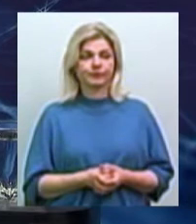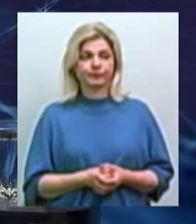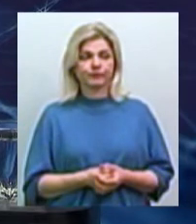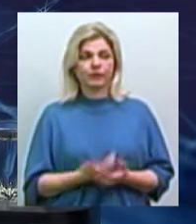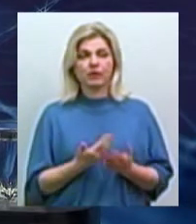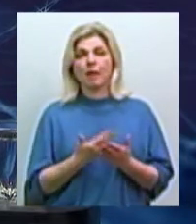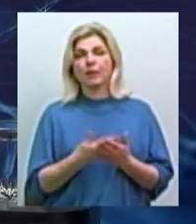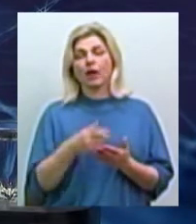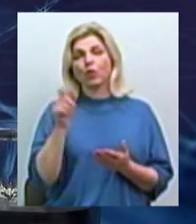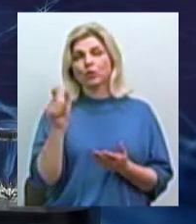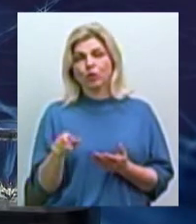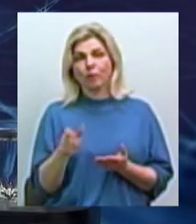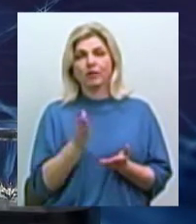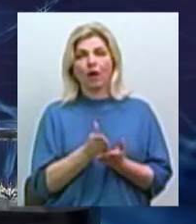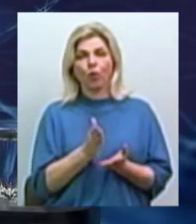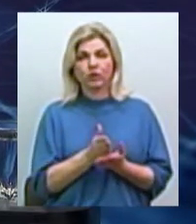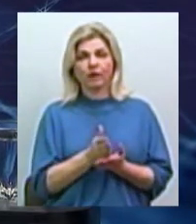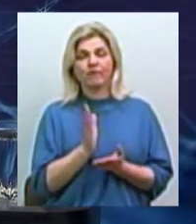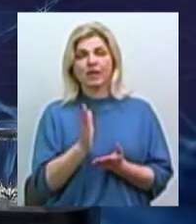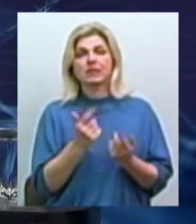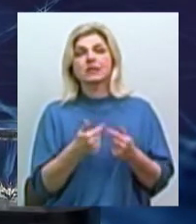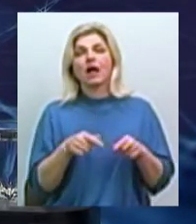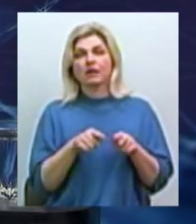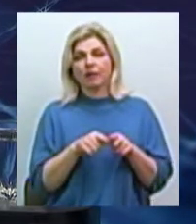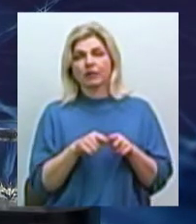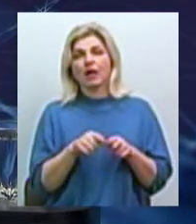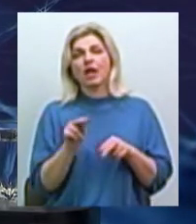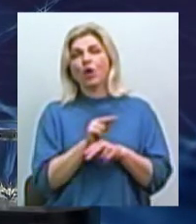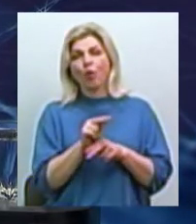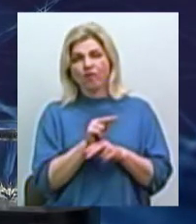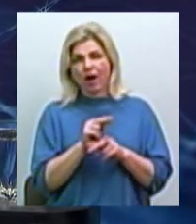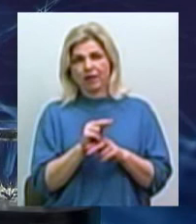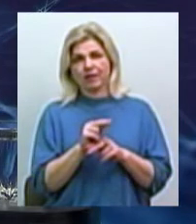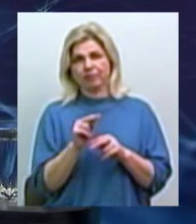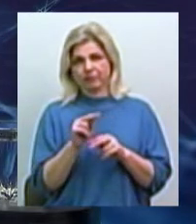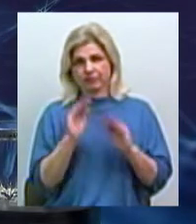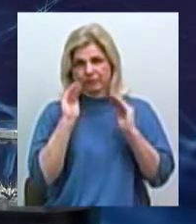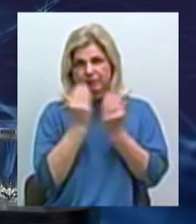особа знаходиться в закладах закритого типу, лікувальних або